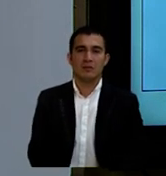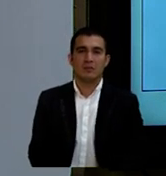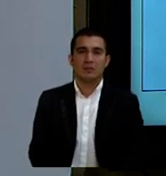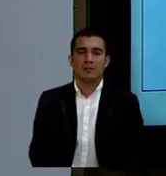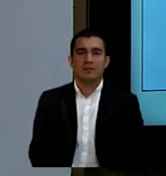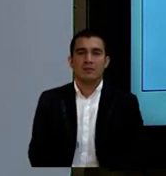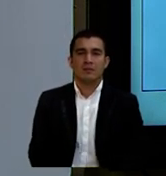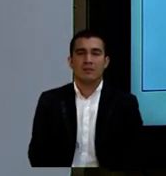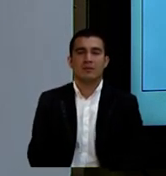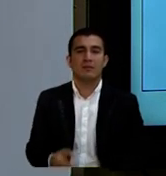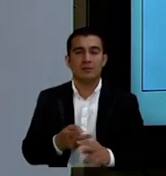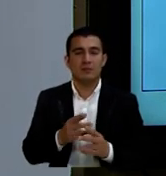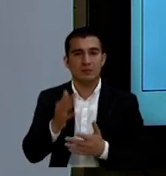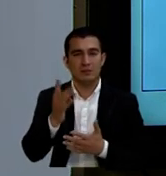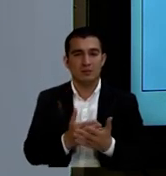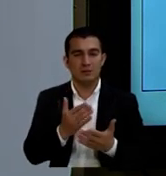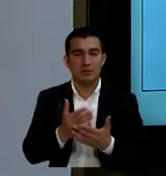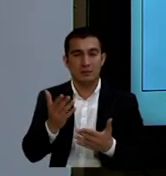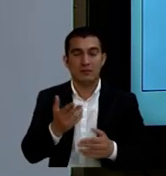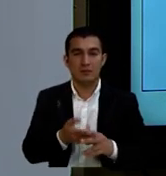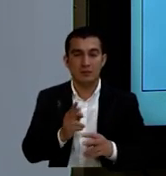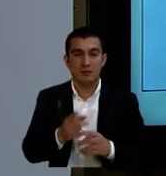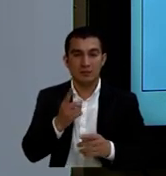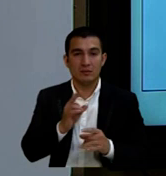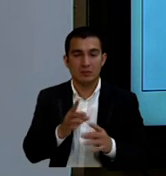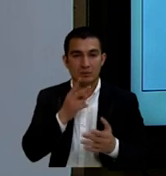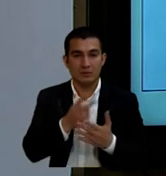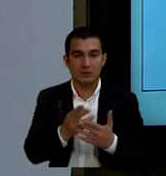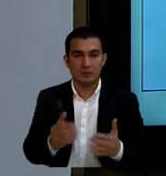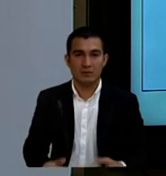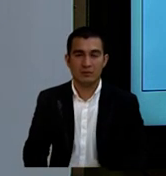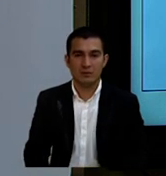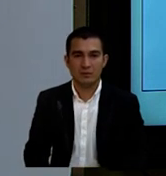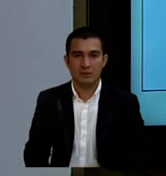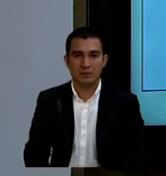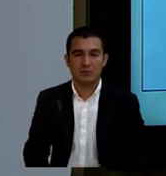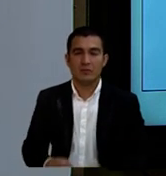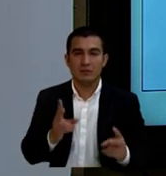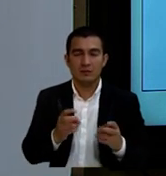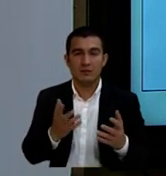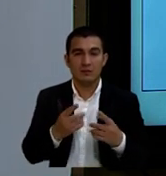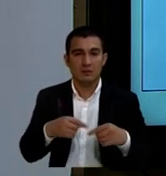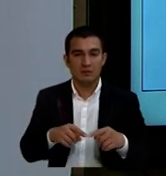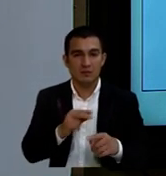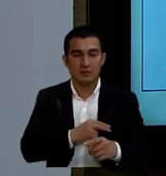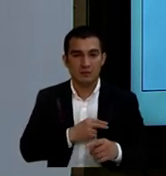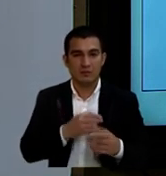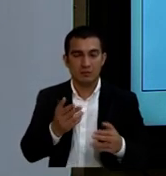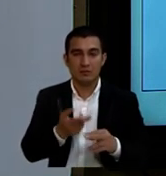Jumladan mana ijtimoiy maqomi degan bitta talabiga qarang. Qaysi kasb vakili